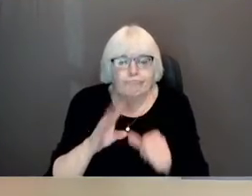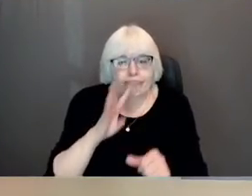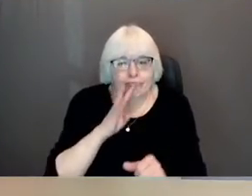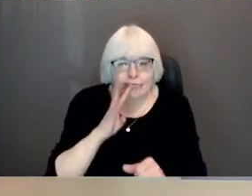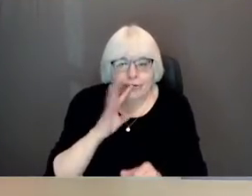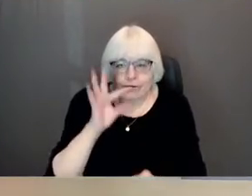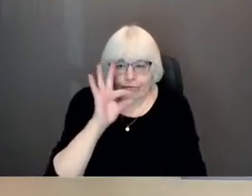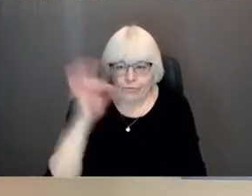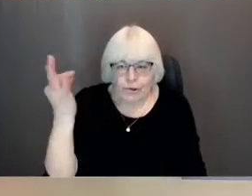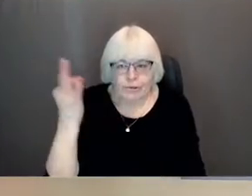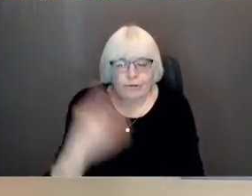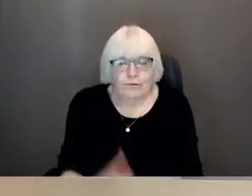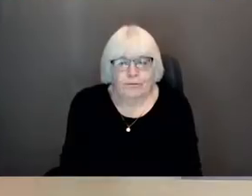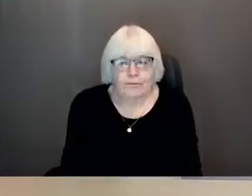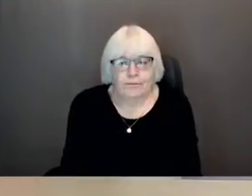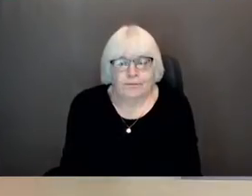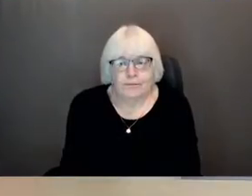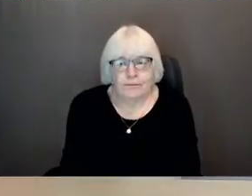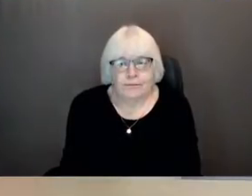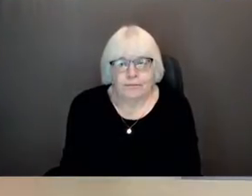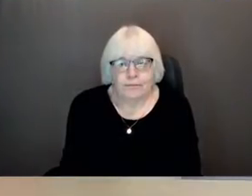nous, c'est une bonne décision.